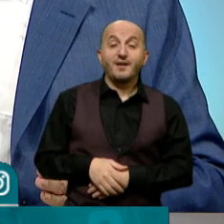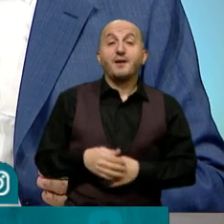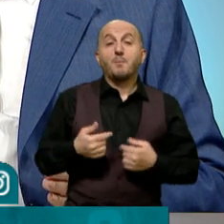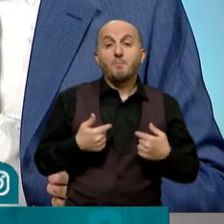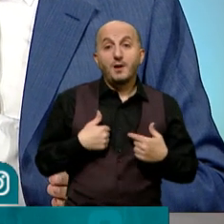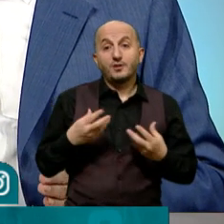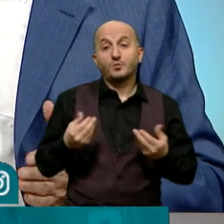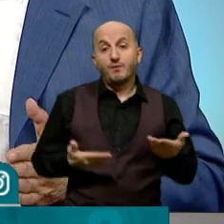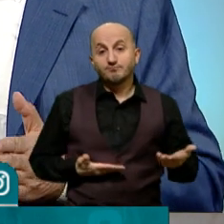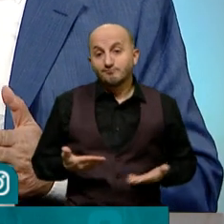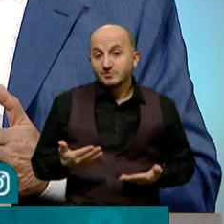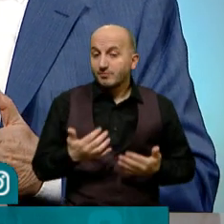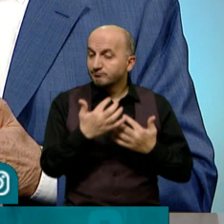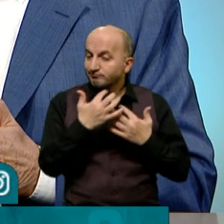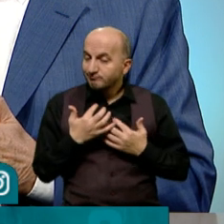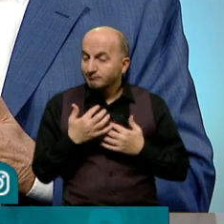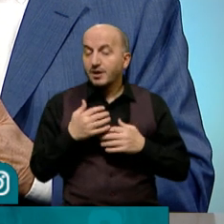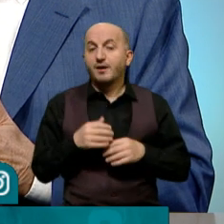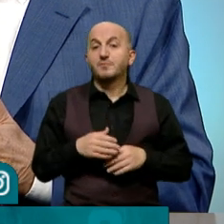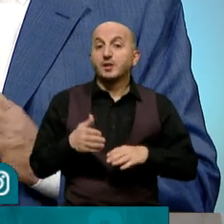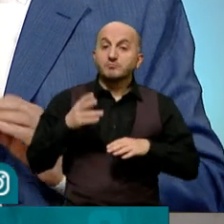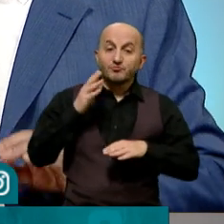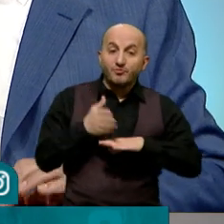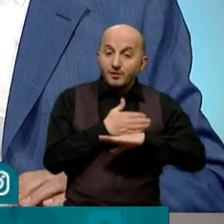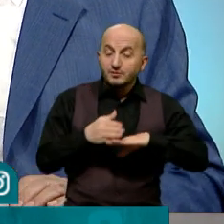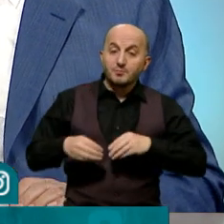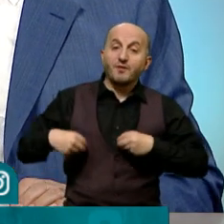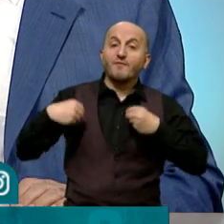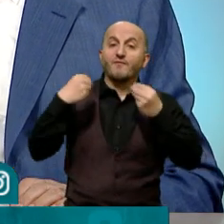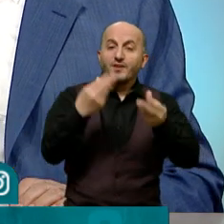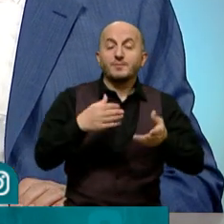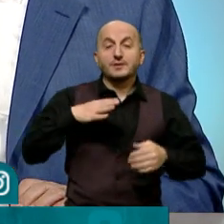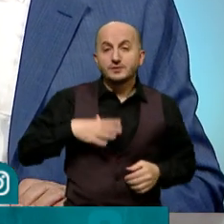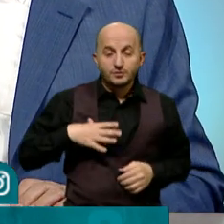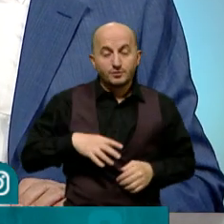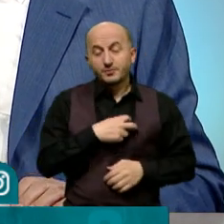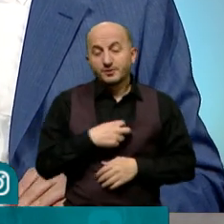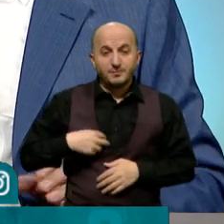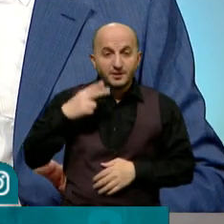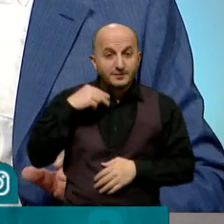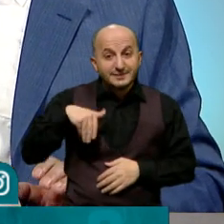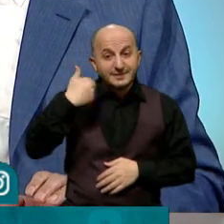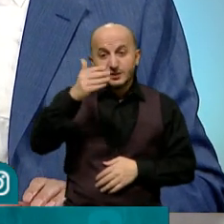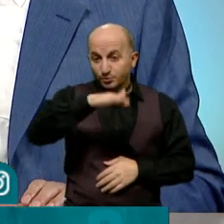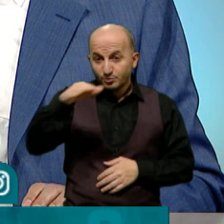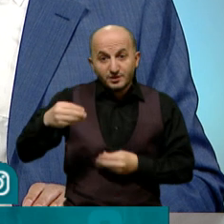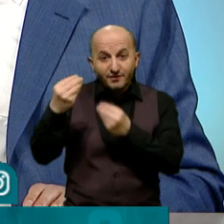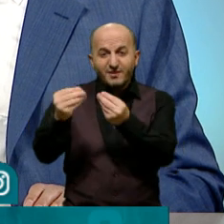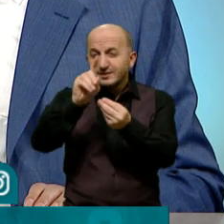çok hizmet etti, ona şu varlıklarımı vermek istiyorum. Peygamberimiz diğerlerine de verdin